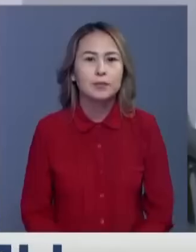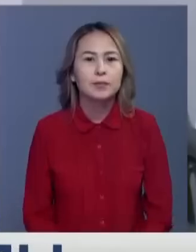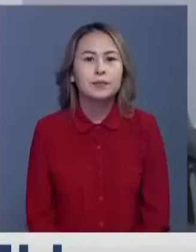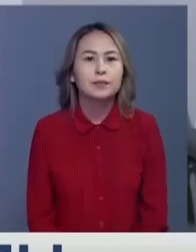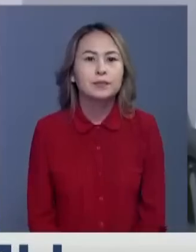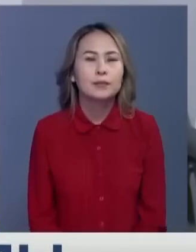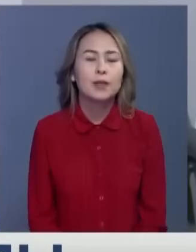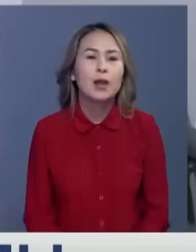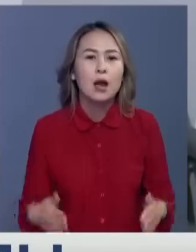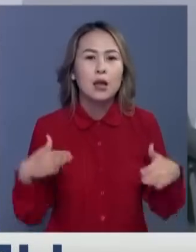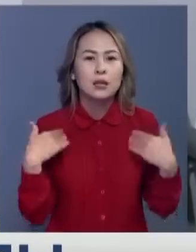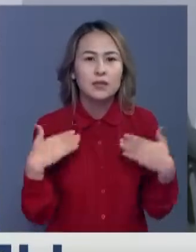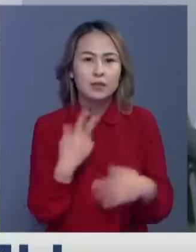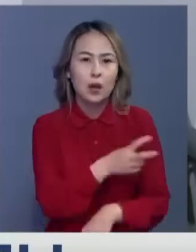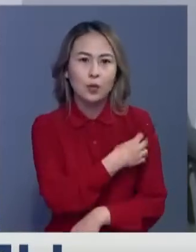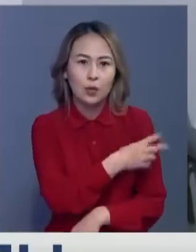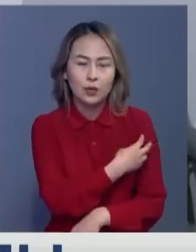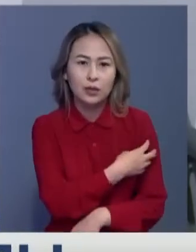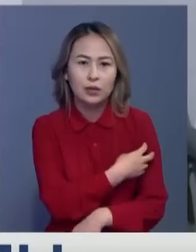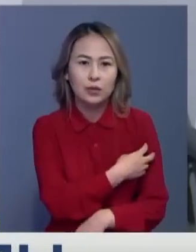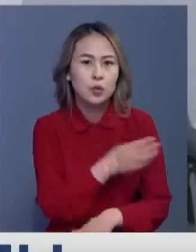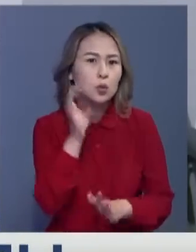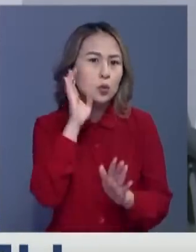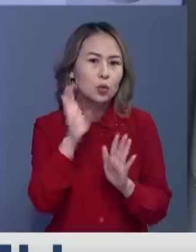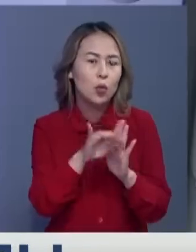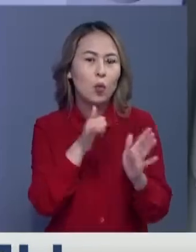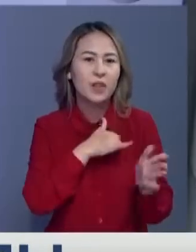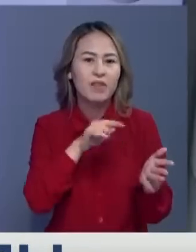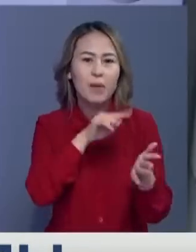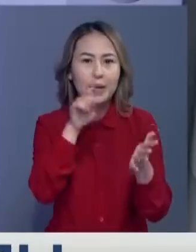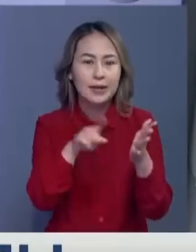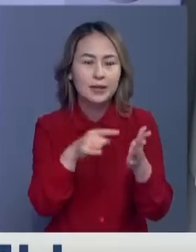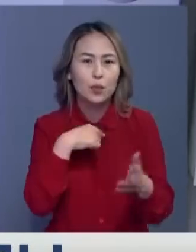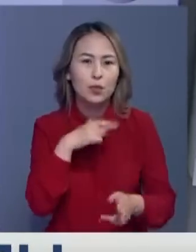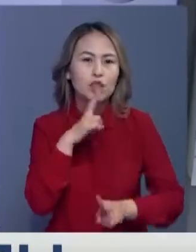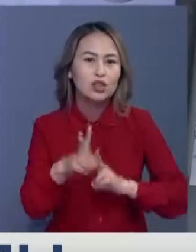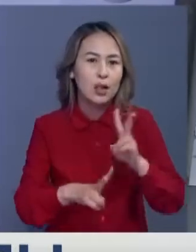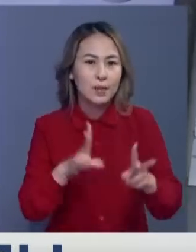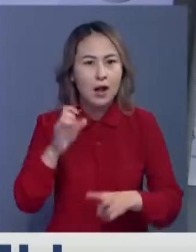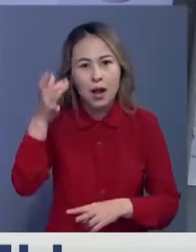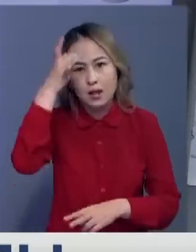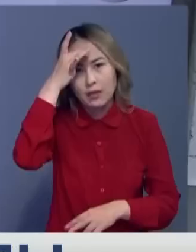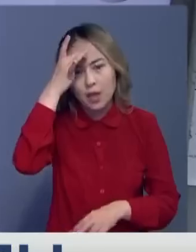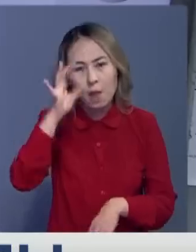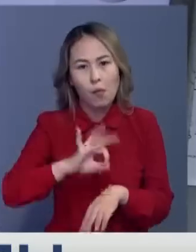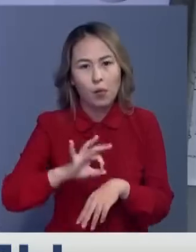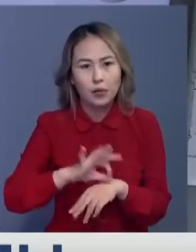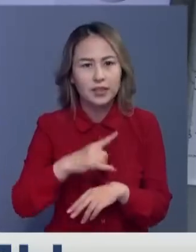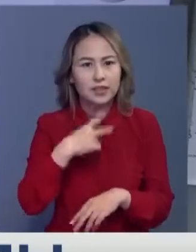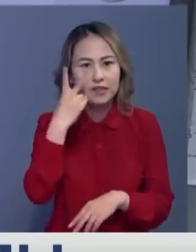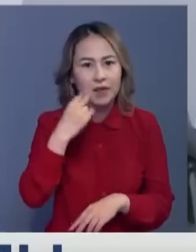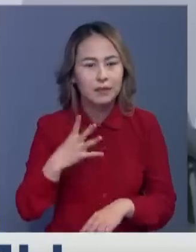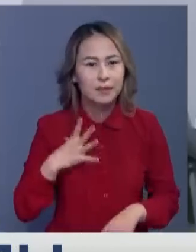доктор. Здравствуйте, пациент. Слушаю вас. У меня вопрос. У меня жалобы на головные боли. Вот сильные головные боли. Уже 2 дня не